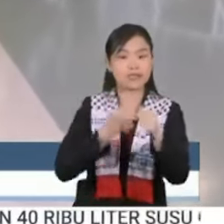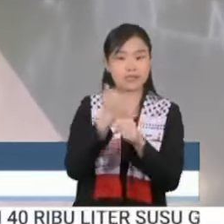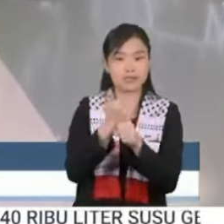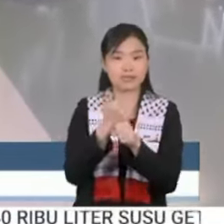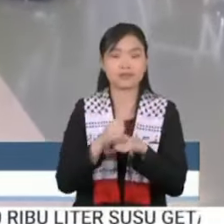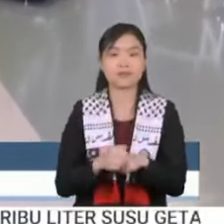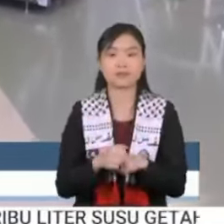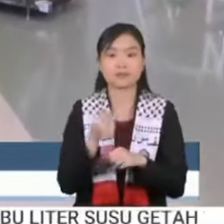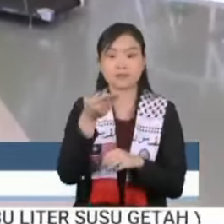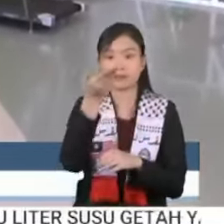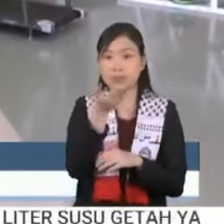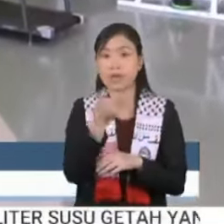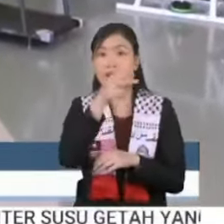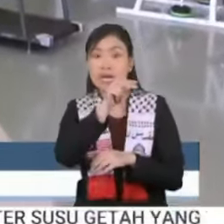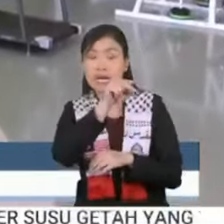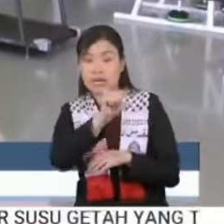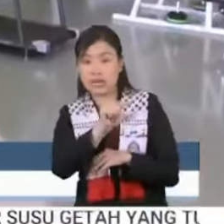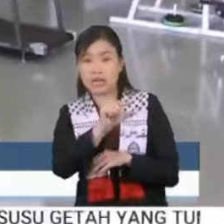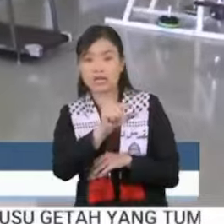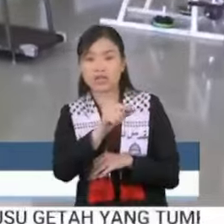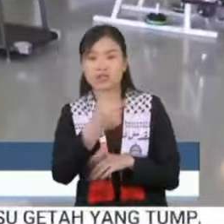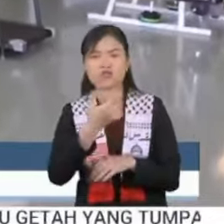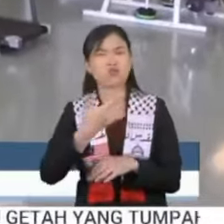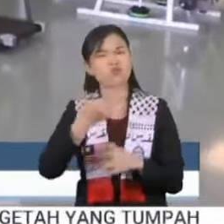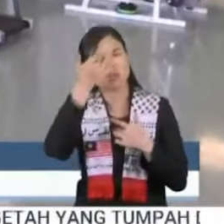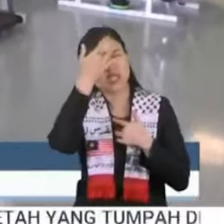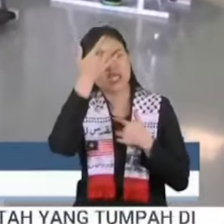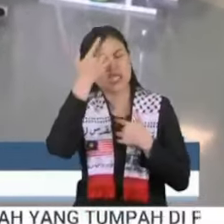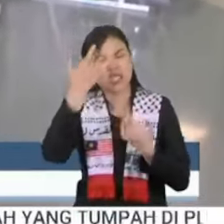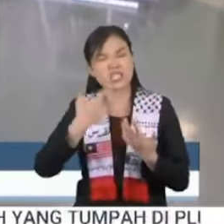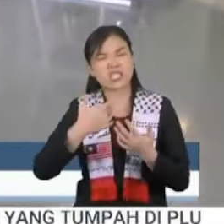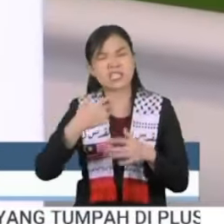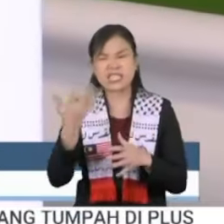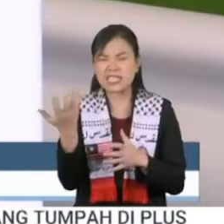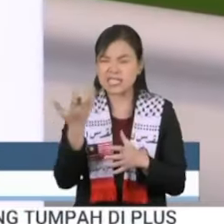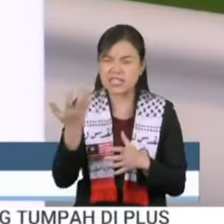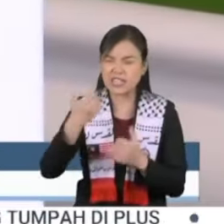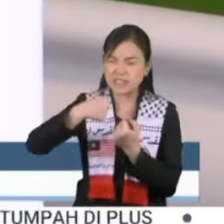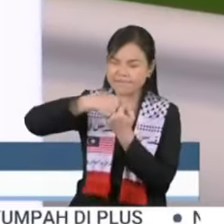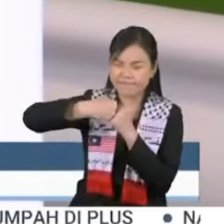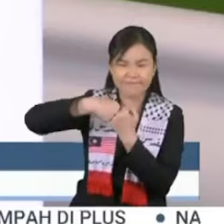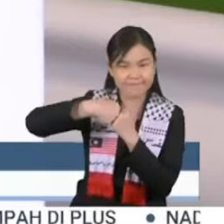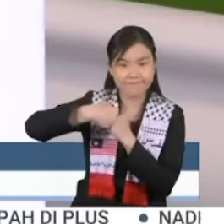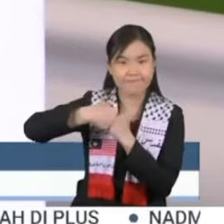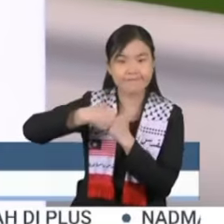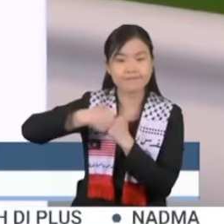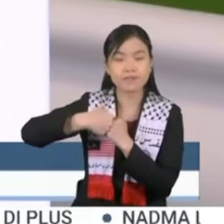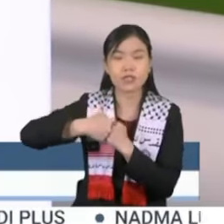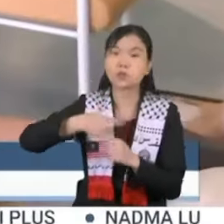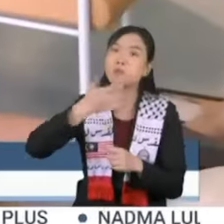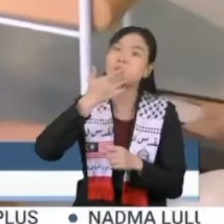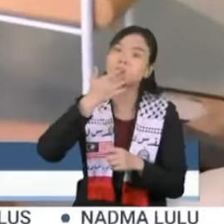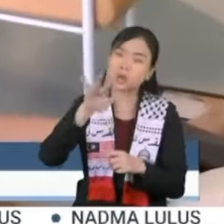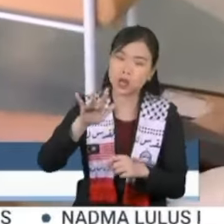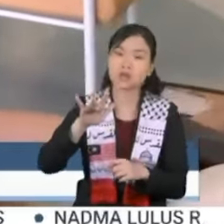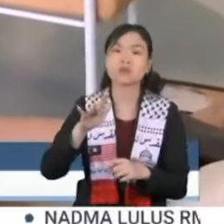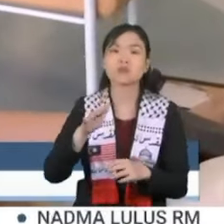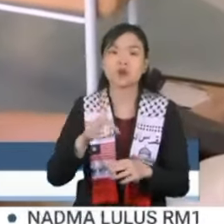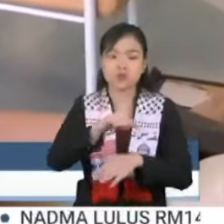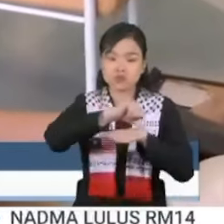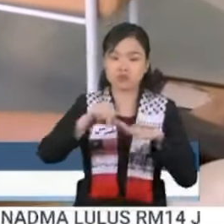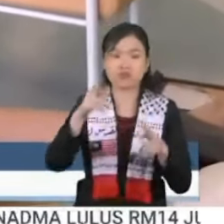tahun, yang menderita sakit sendi lutut sejak 10 tahun lalu bersyukur pembedahan robotik membolehkannya dapat berjalan